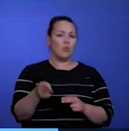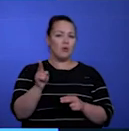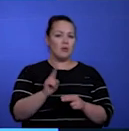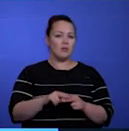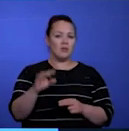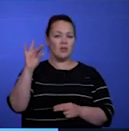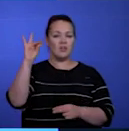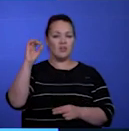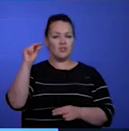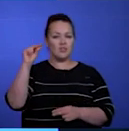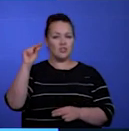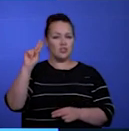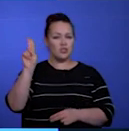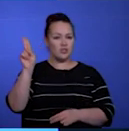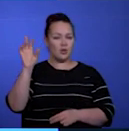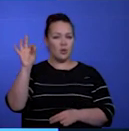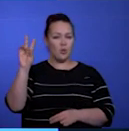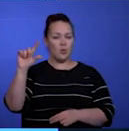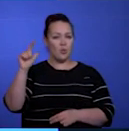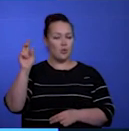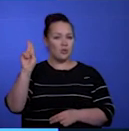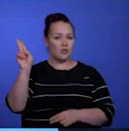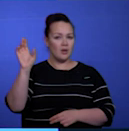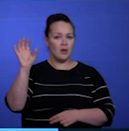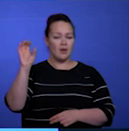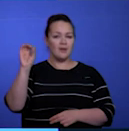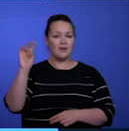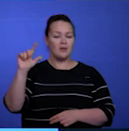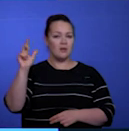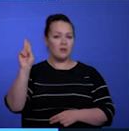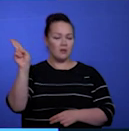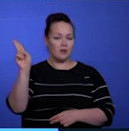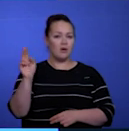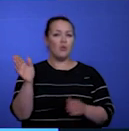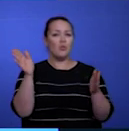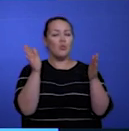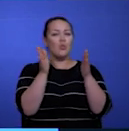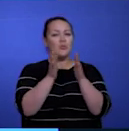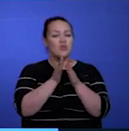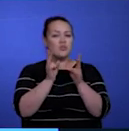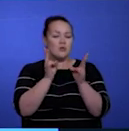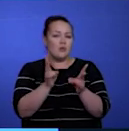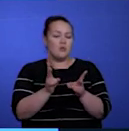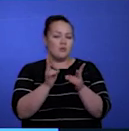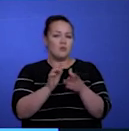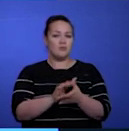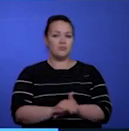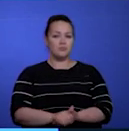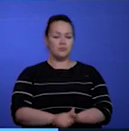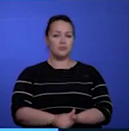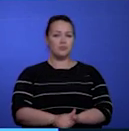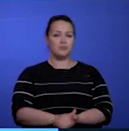яичко . айк день и еще некоторые которые мы называем уменьшительно-ласкательными да